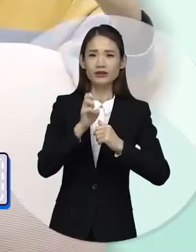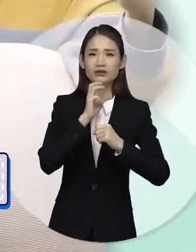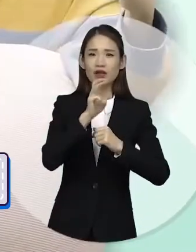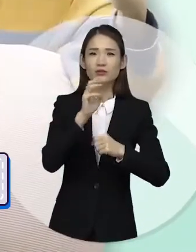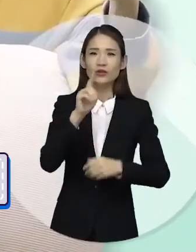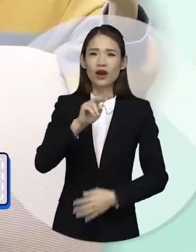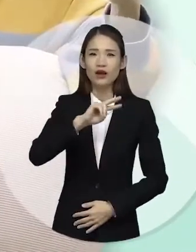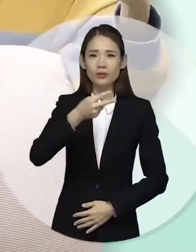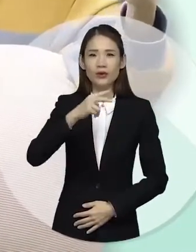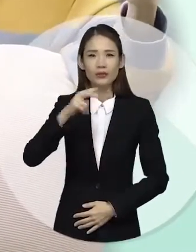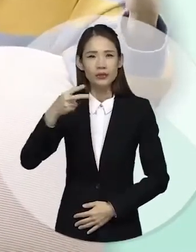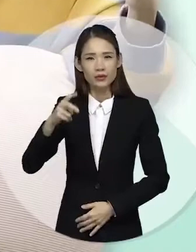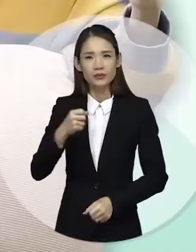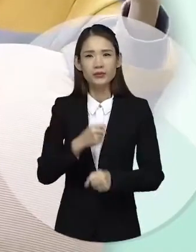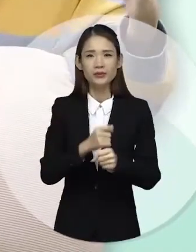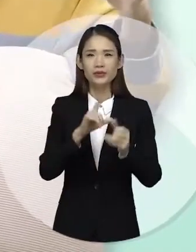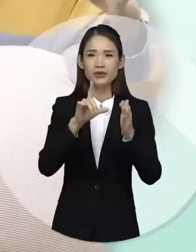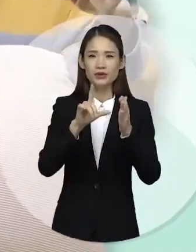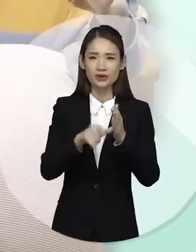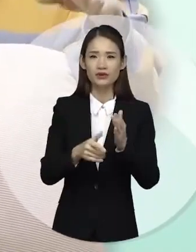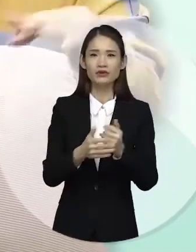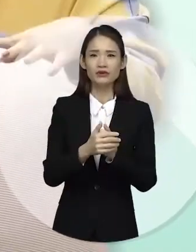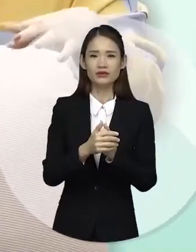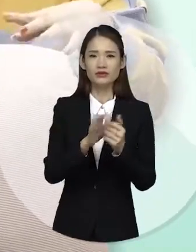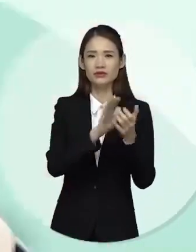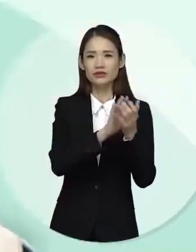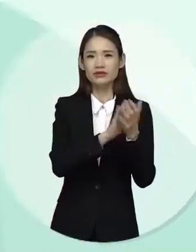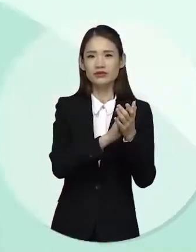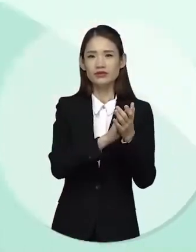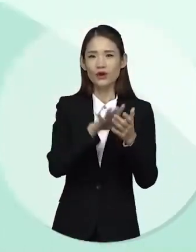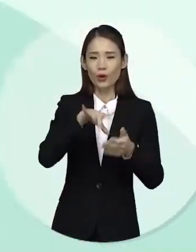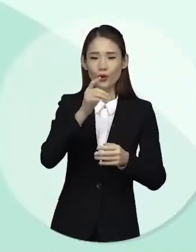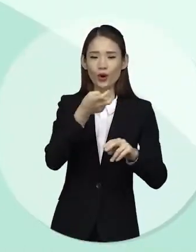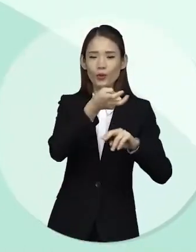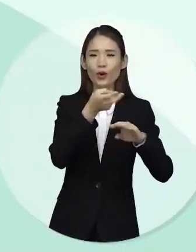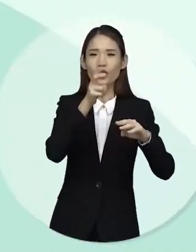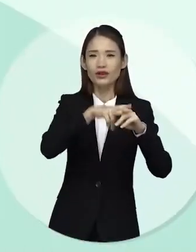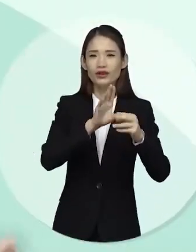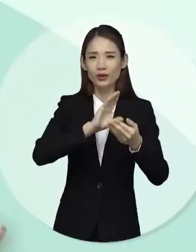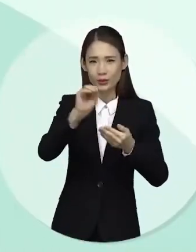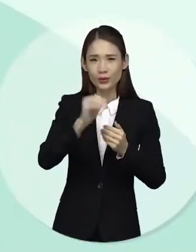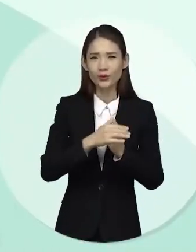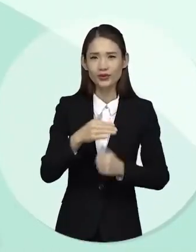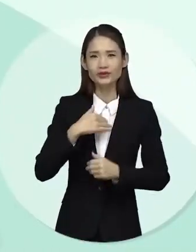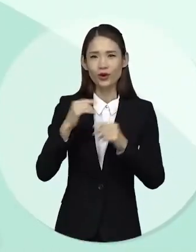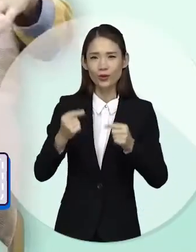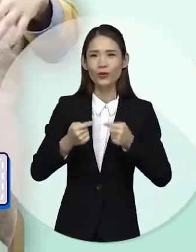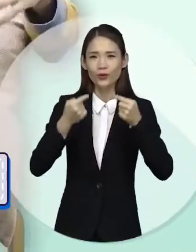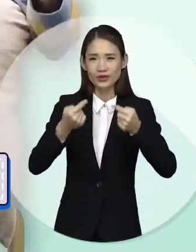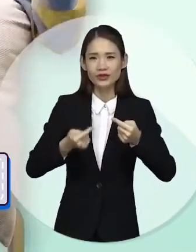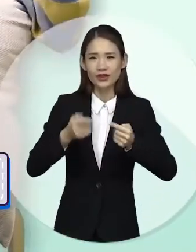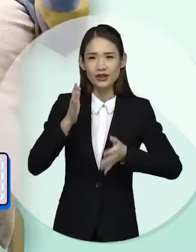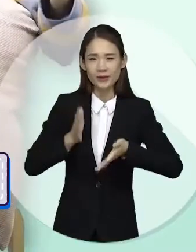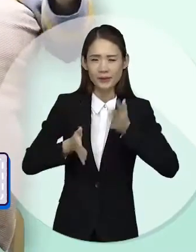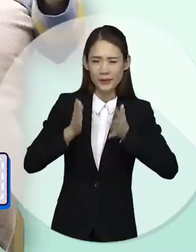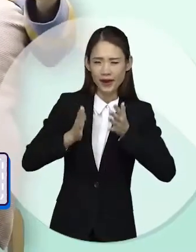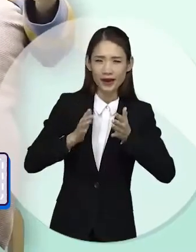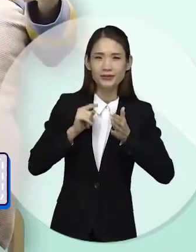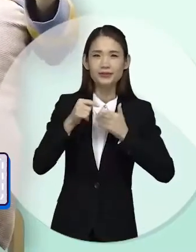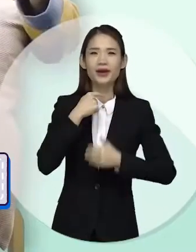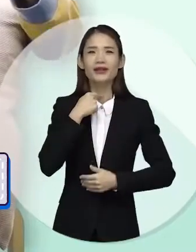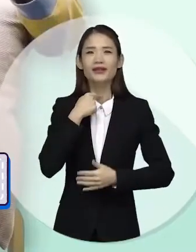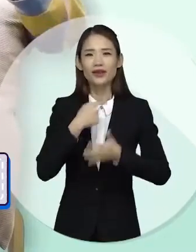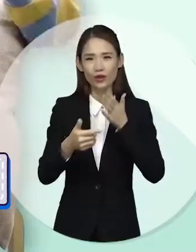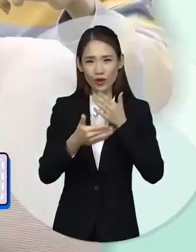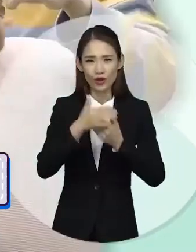막 30분에 한 번씩 와. 너무 늦다. 이래가지고 친구들만 먼저 버스에 태워서 보내고 저는 휠체어로 막